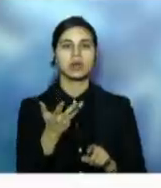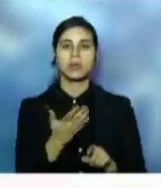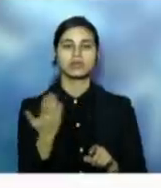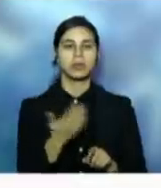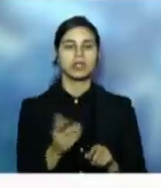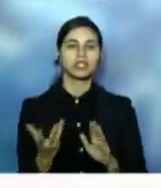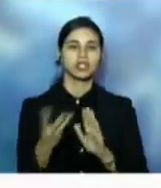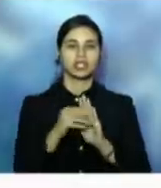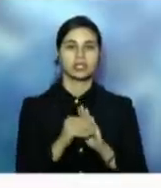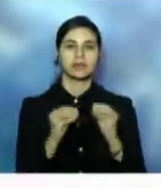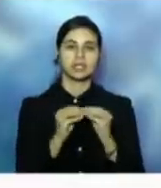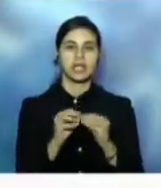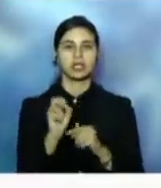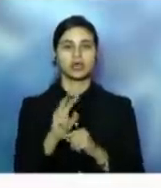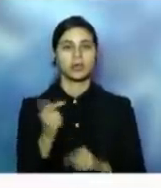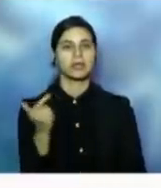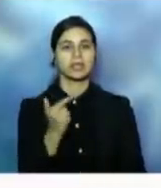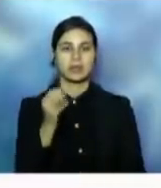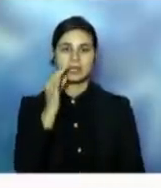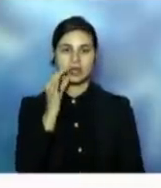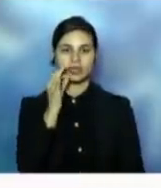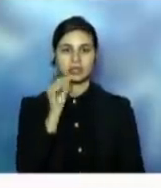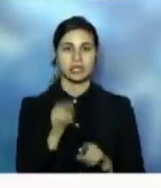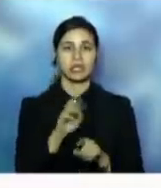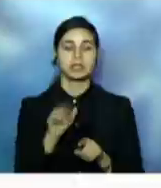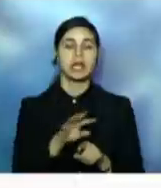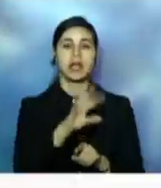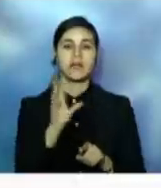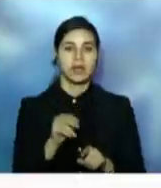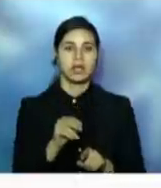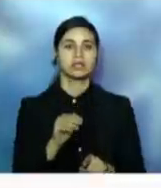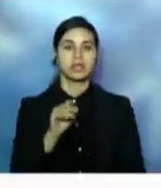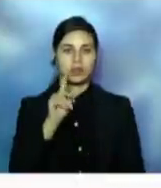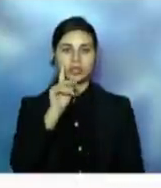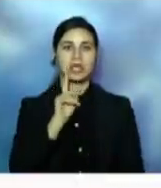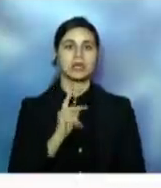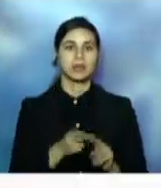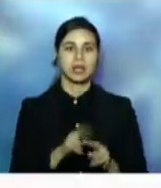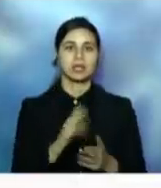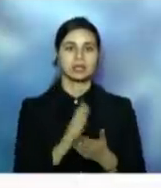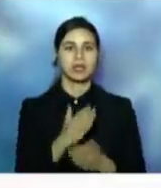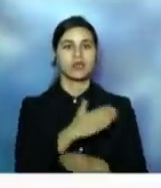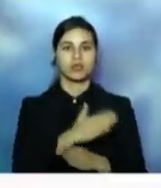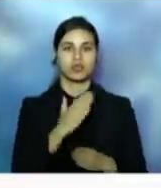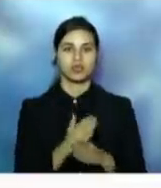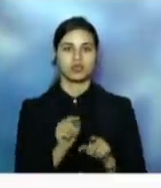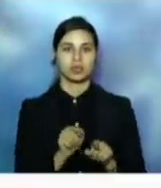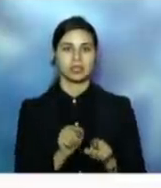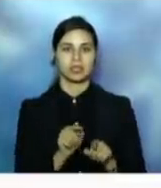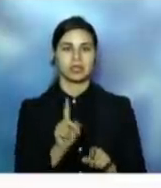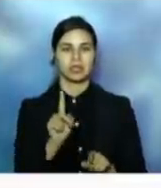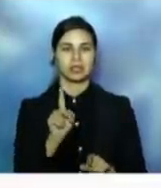რომელიც შეიცავს 10-12 გრამ ნახშირწყალს. და ყველაზე მოსახერხებელი ეს აღმოჩნდა პურის შემთხვევაში. მოდით